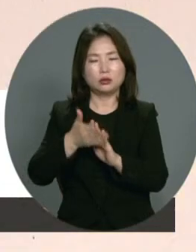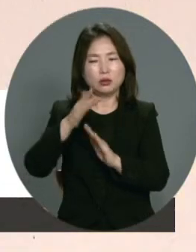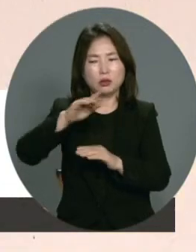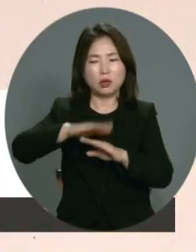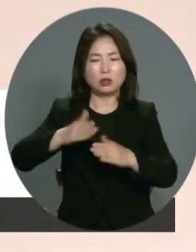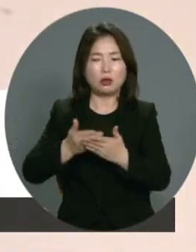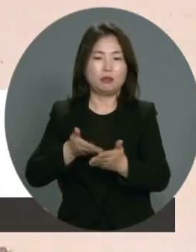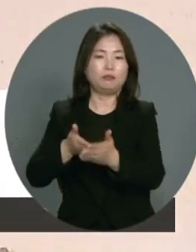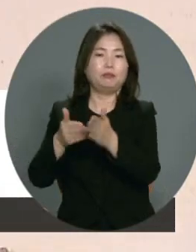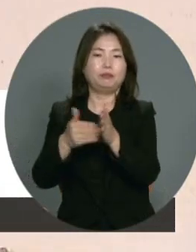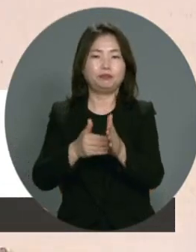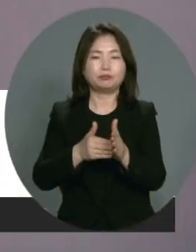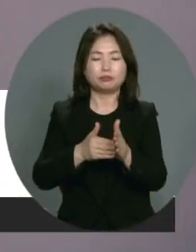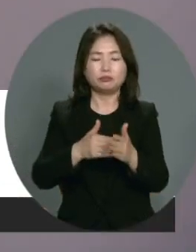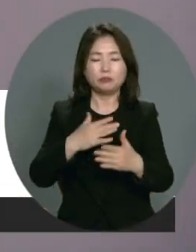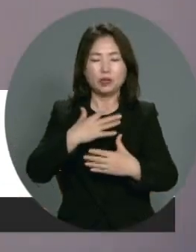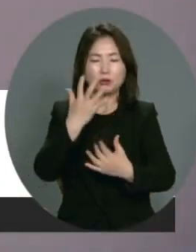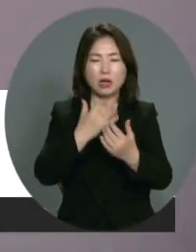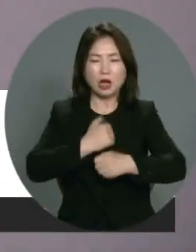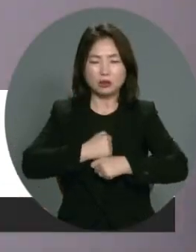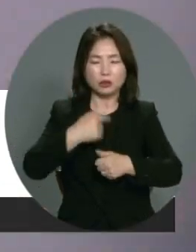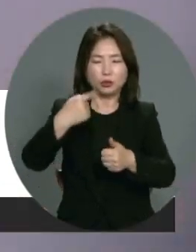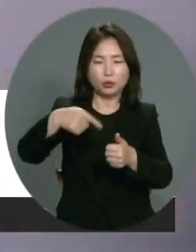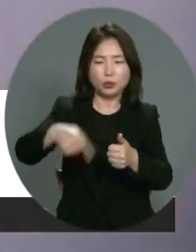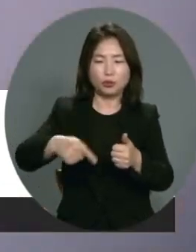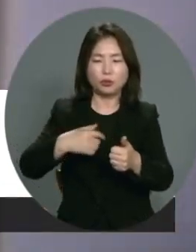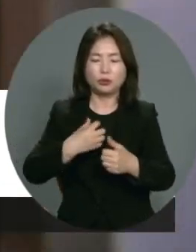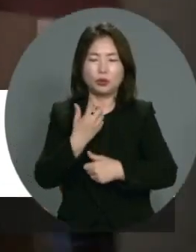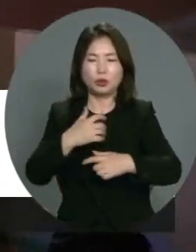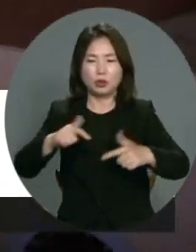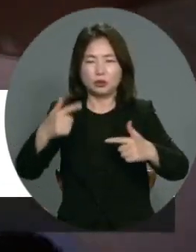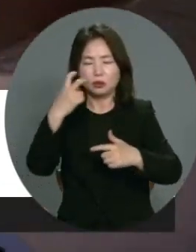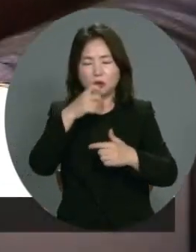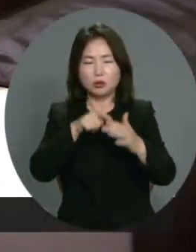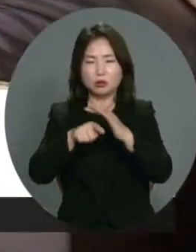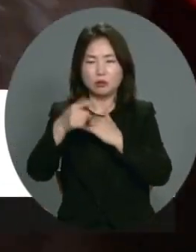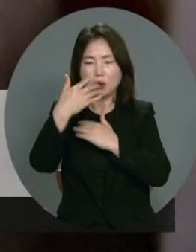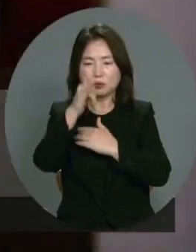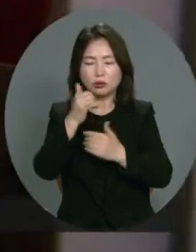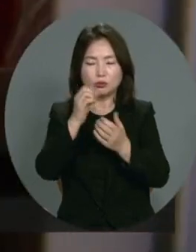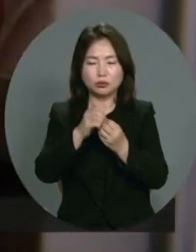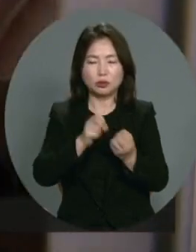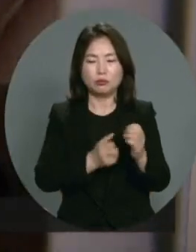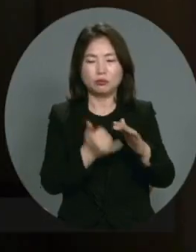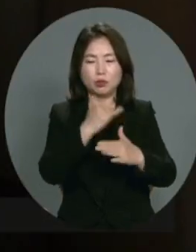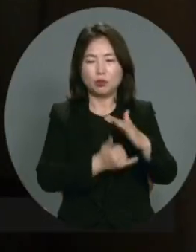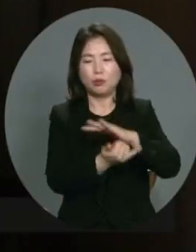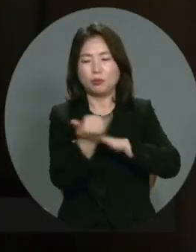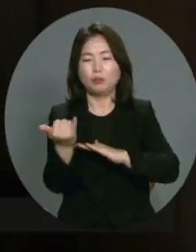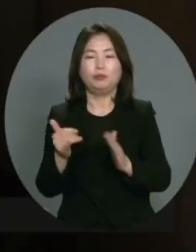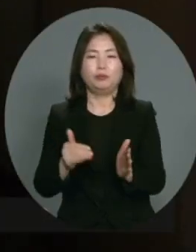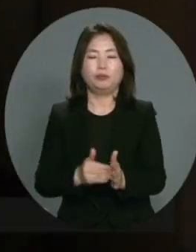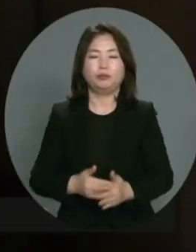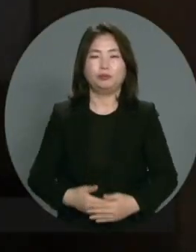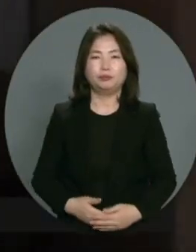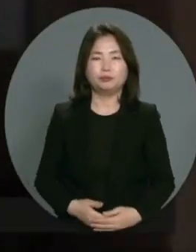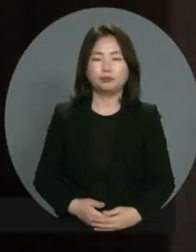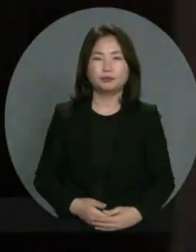또 화제 안전교육을 실시하고 화재 취향 요인을 점검해 볼 수 있는 서한문을 각 공장에 보냈습니다